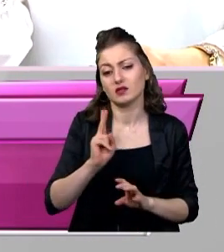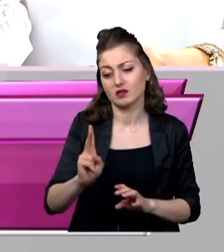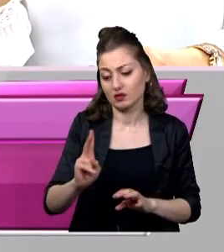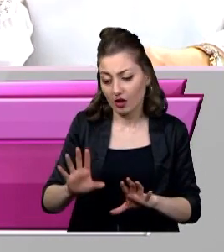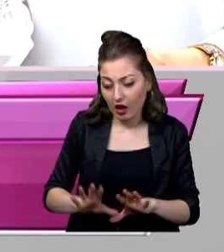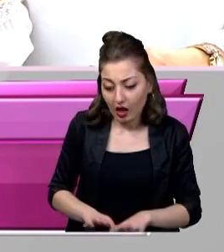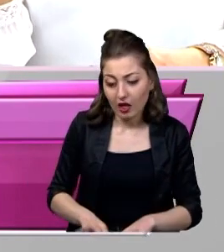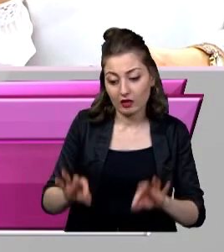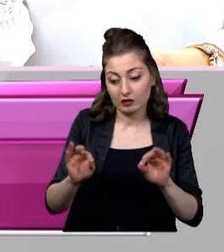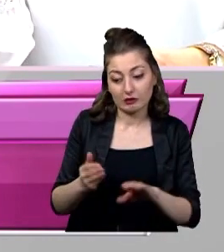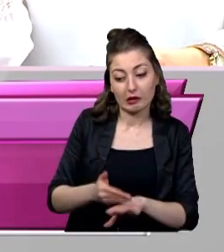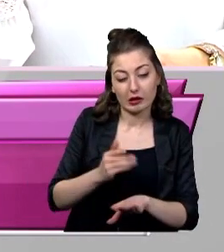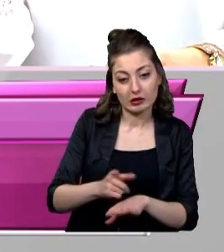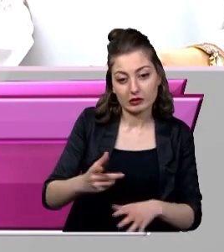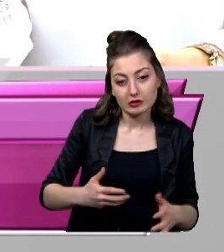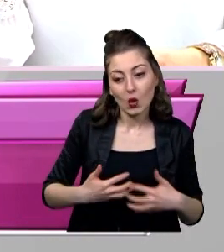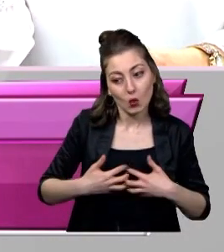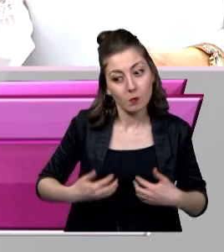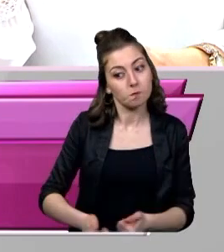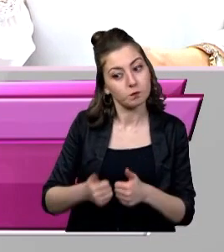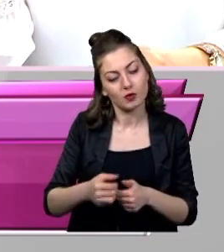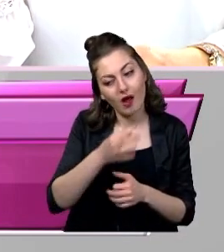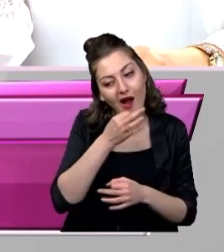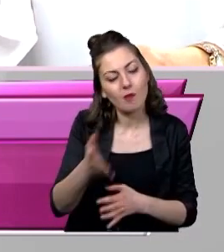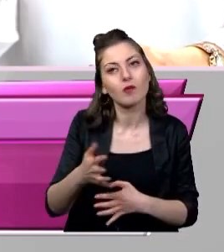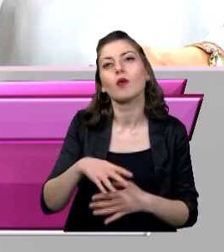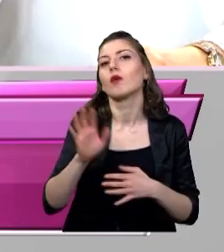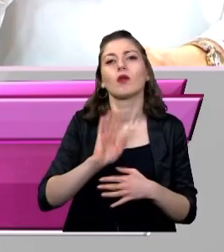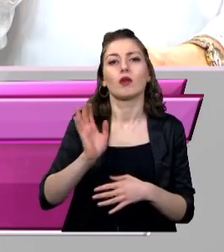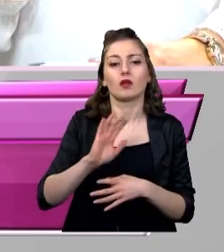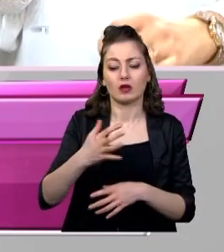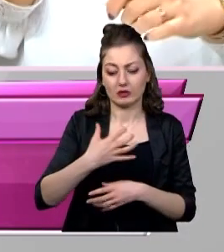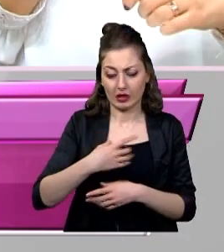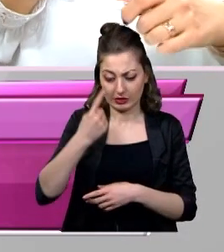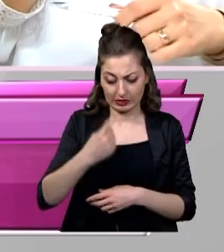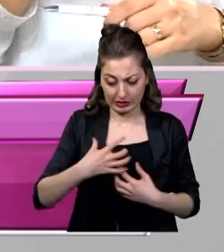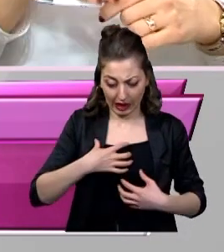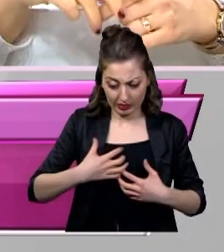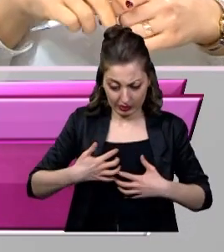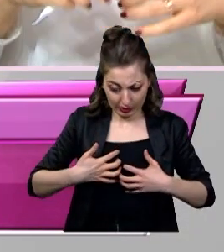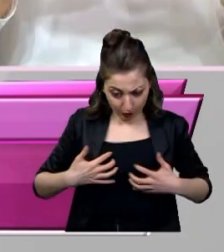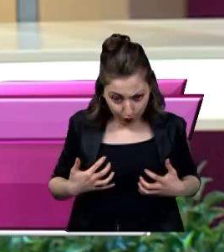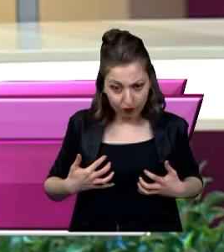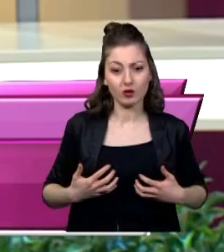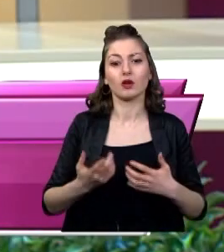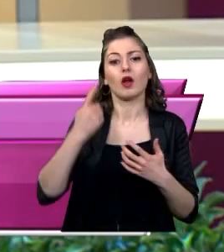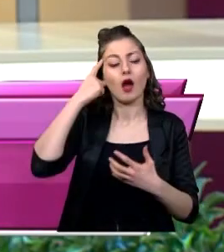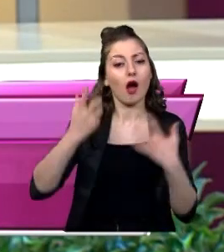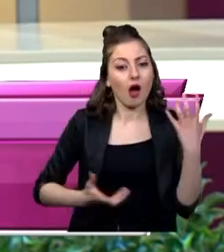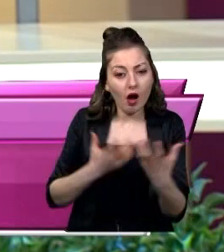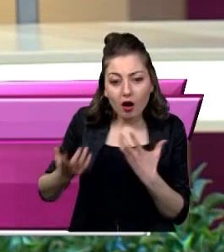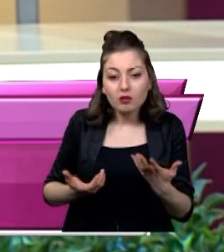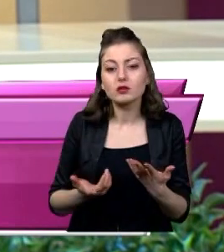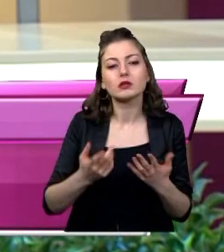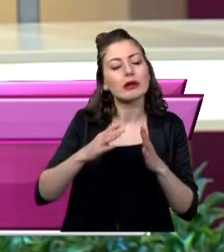onu hazırlamak istedik Yani önce bir o kaygılarla biz bir çalışalım hani anne de bir kendine artık güvenmeye başlasın kaygılarından şöyle